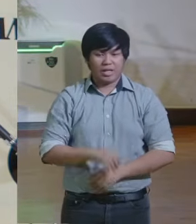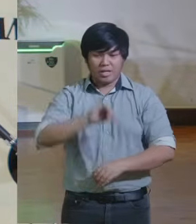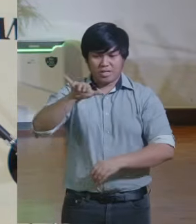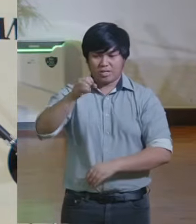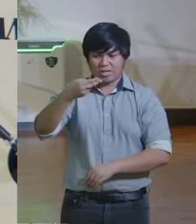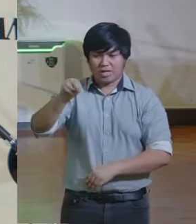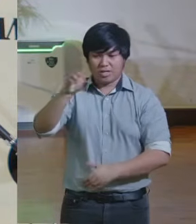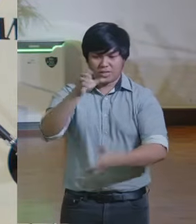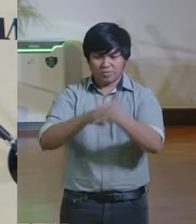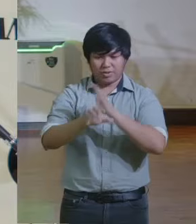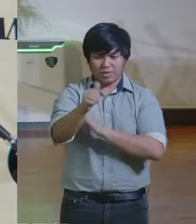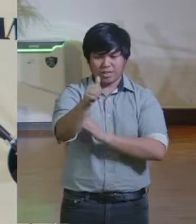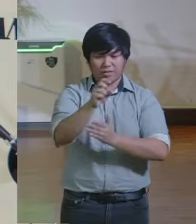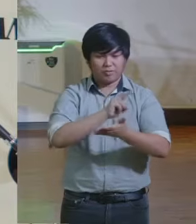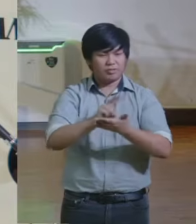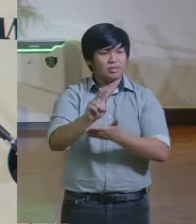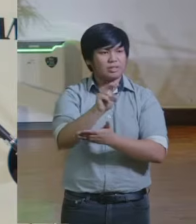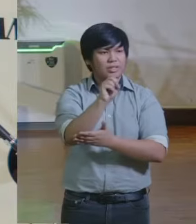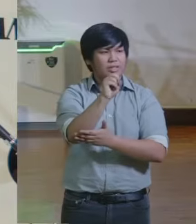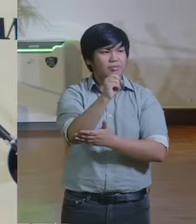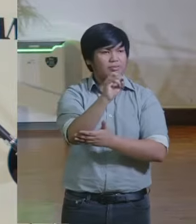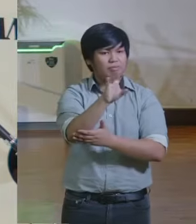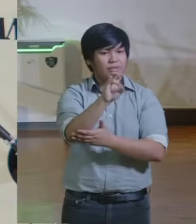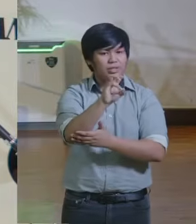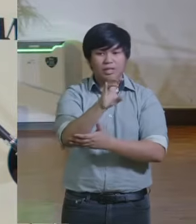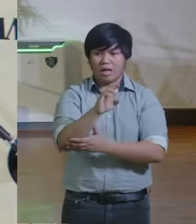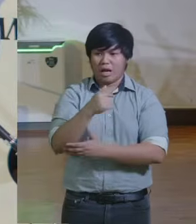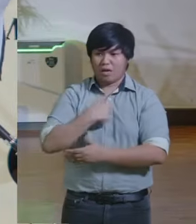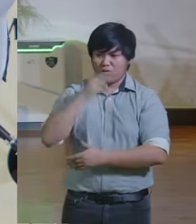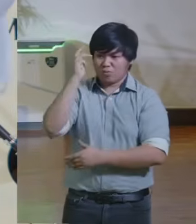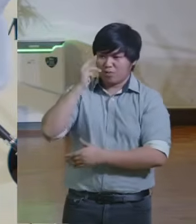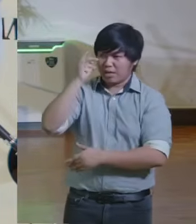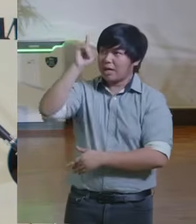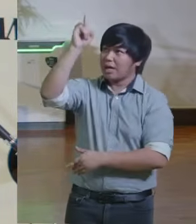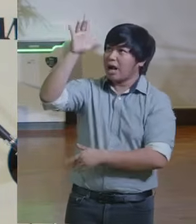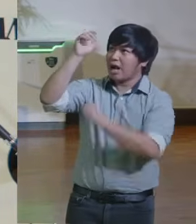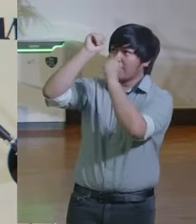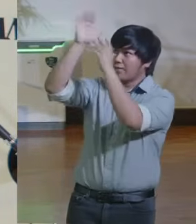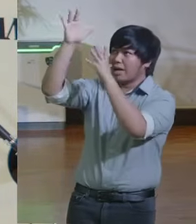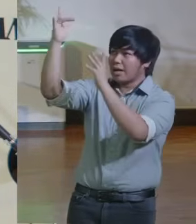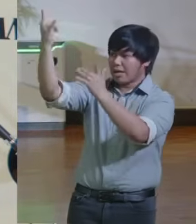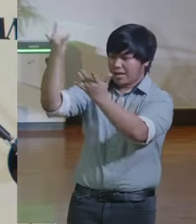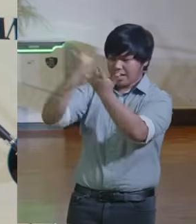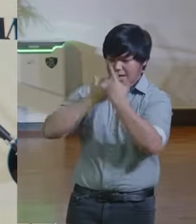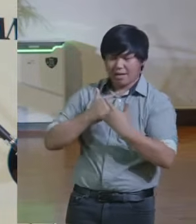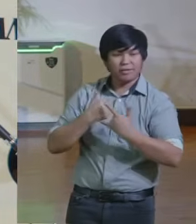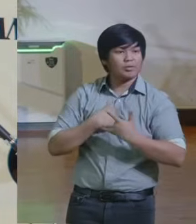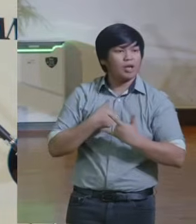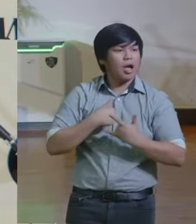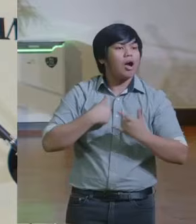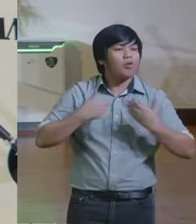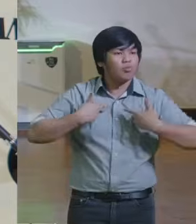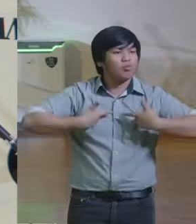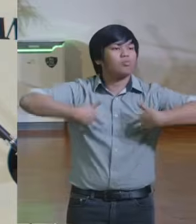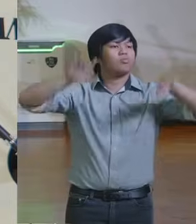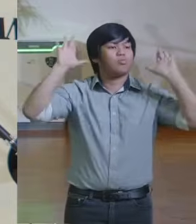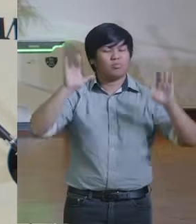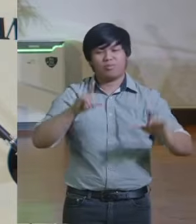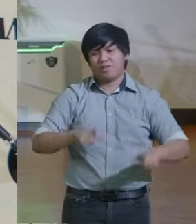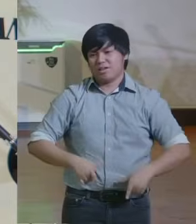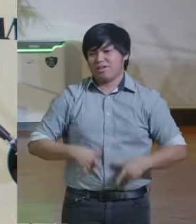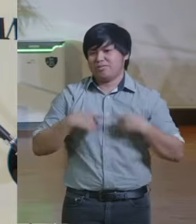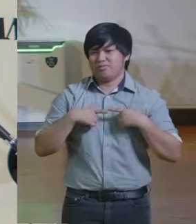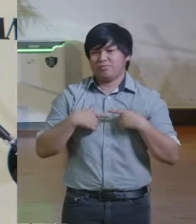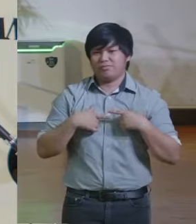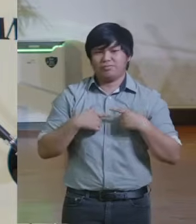John 10:17-18. Sabi niya, for this reason, the Father loves me because I lay down my life that I may take